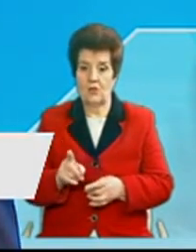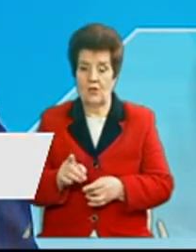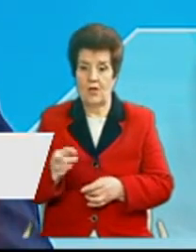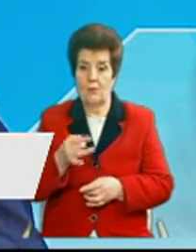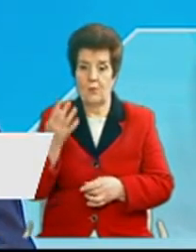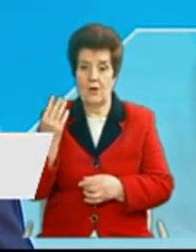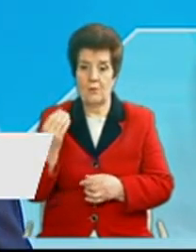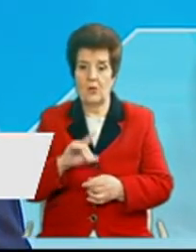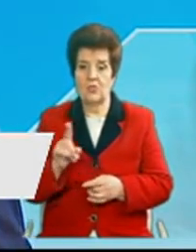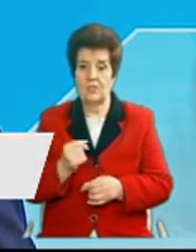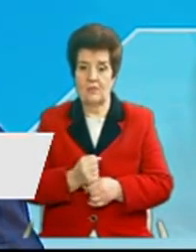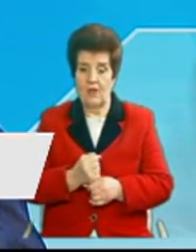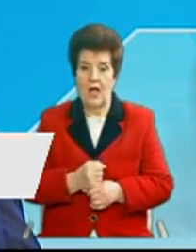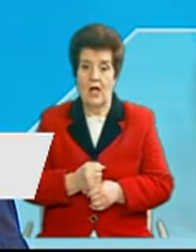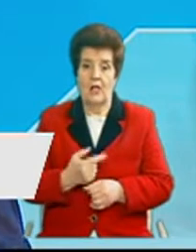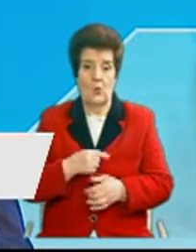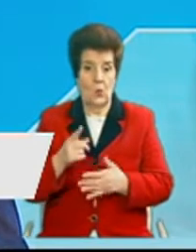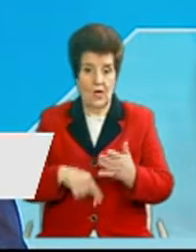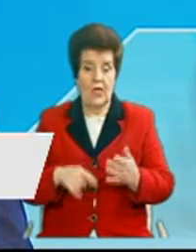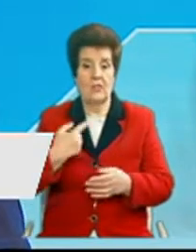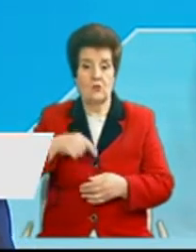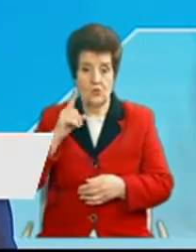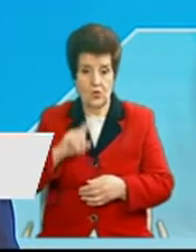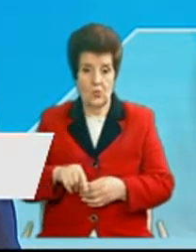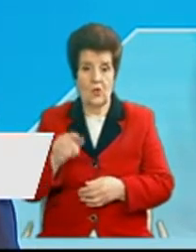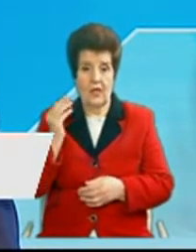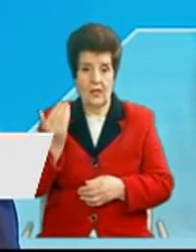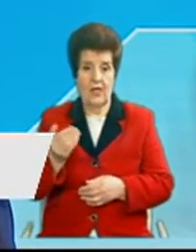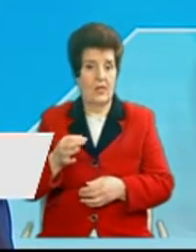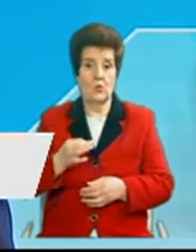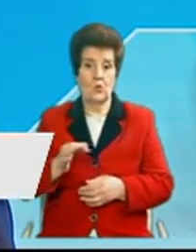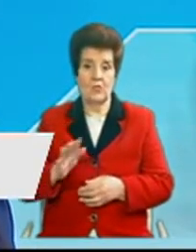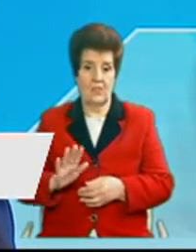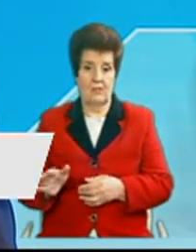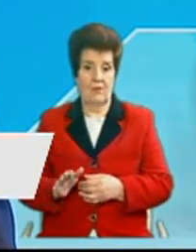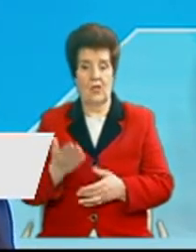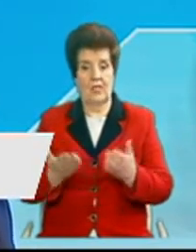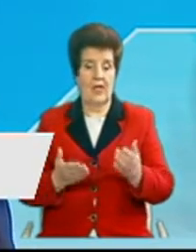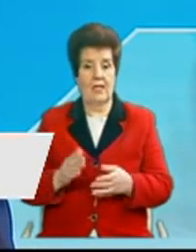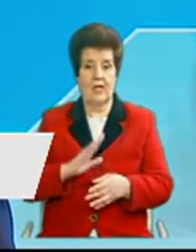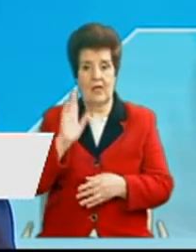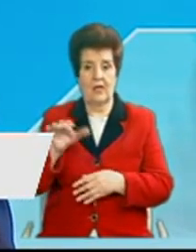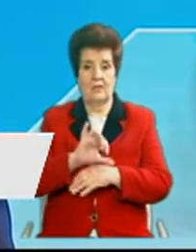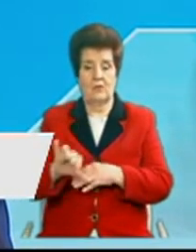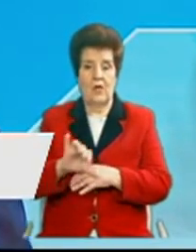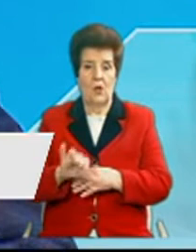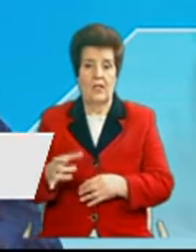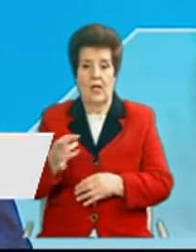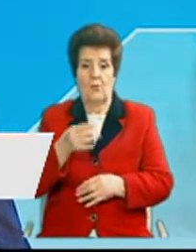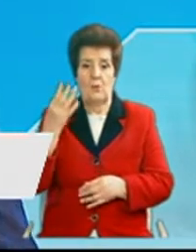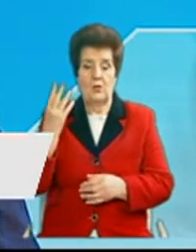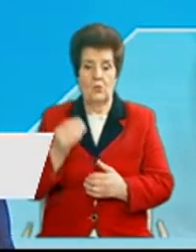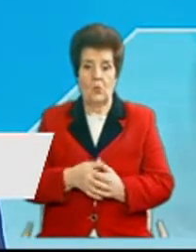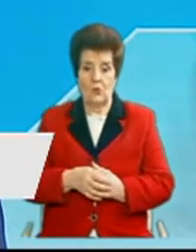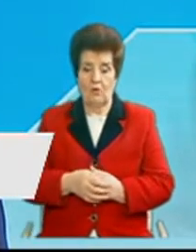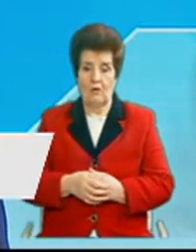Republica Moldova. Eu zic nu cred, dar chiar știu că ei nu sunt indiferenți chiar dacă se află departe de hotarele Republicii Moldova.